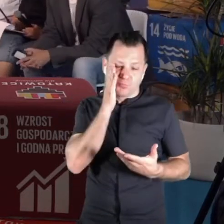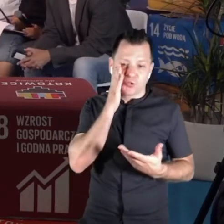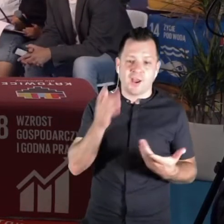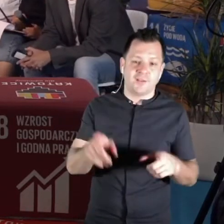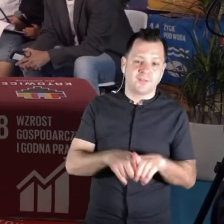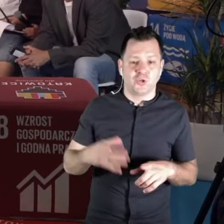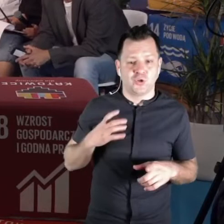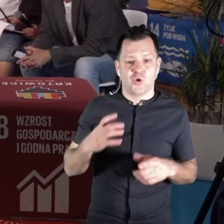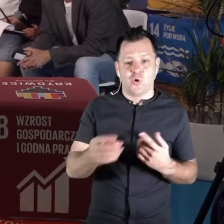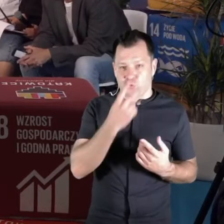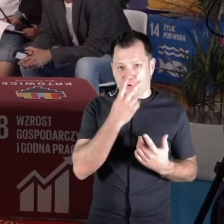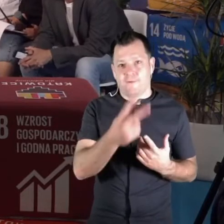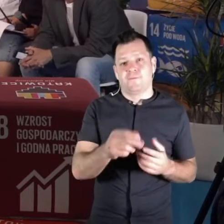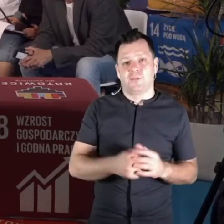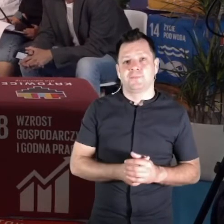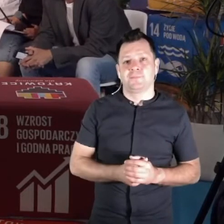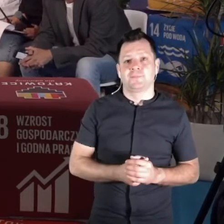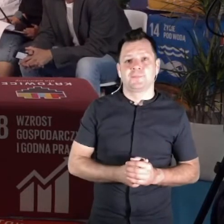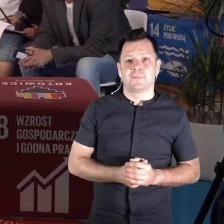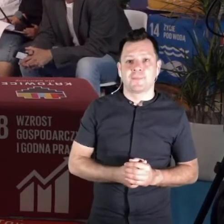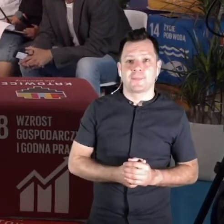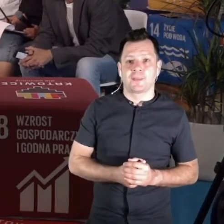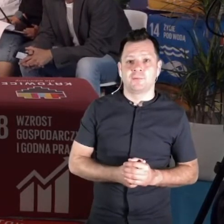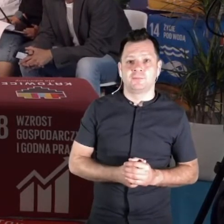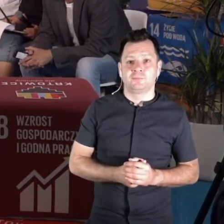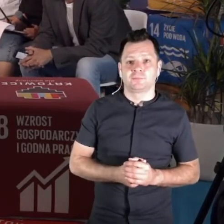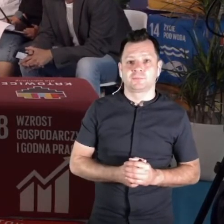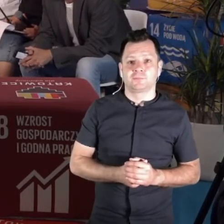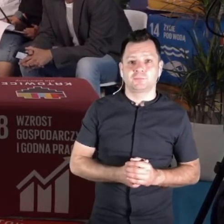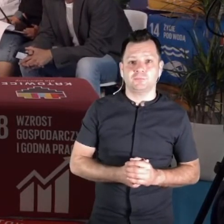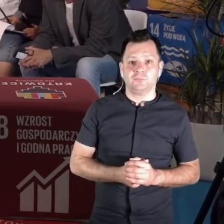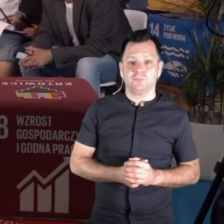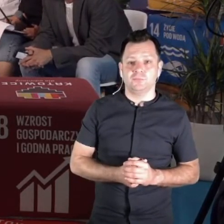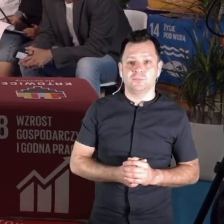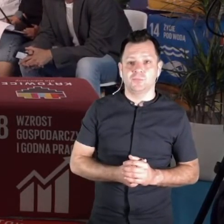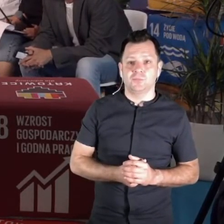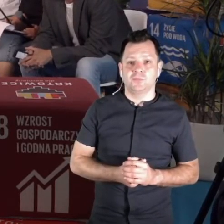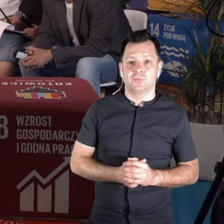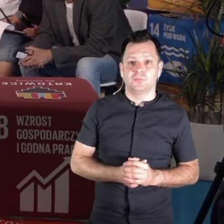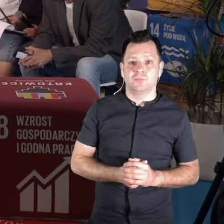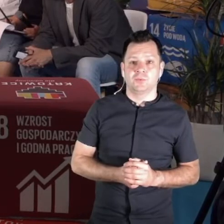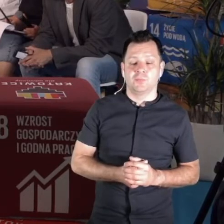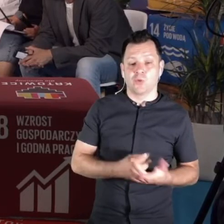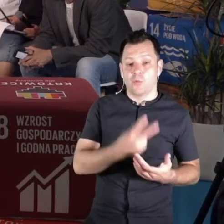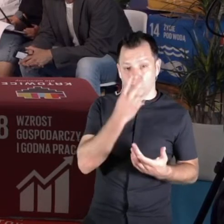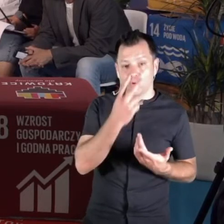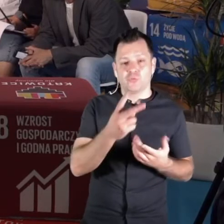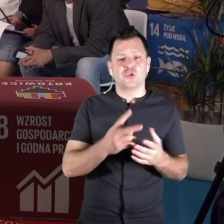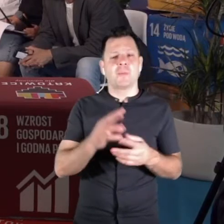nasze miasto. Jest już taka gotowa pryzma, gdzie można obserwować